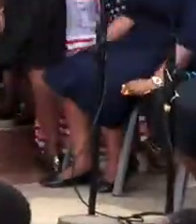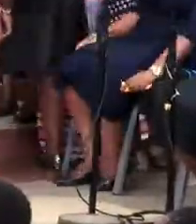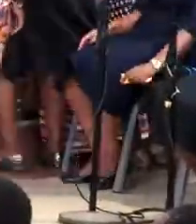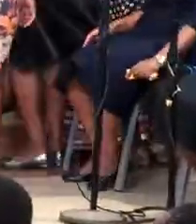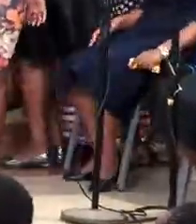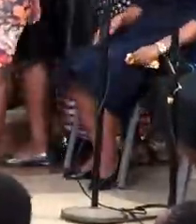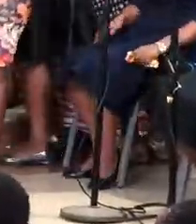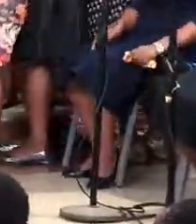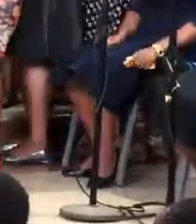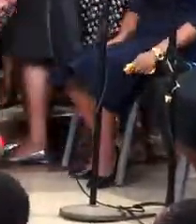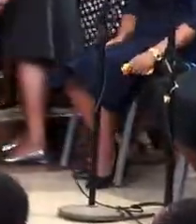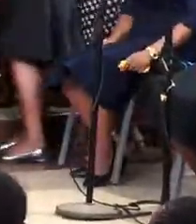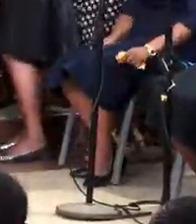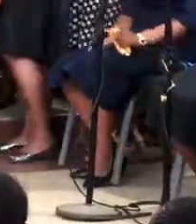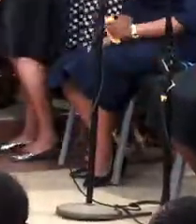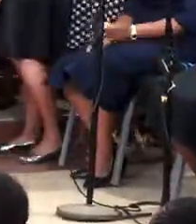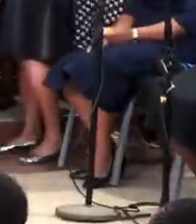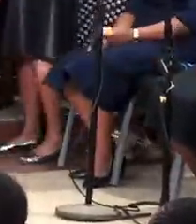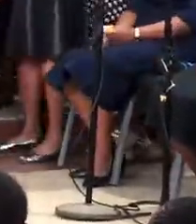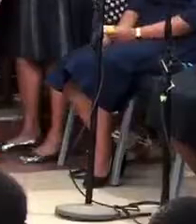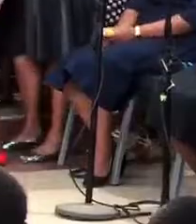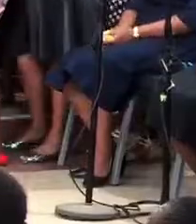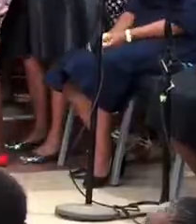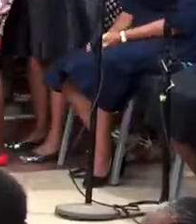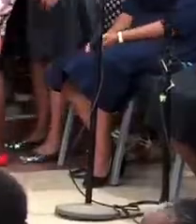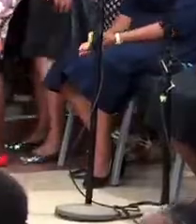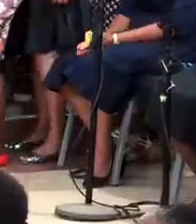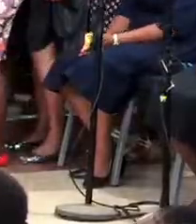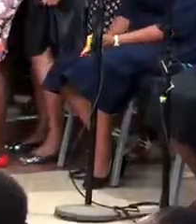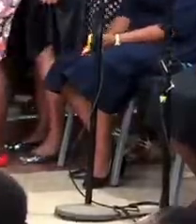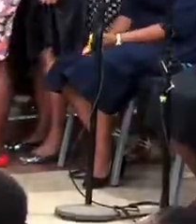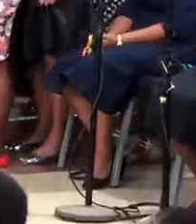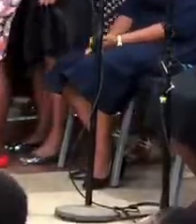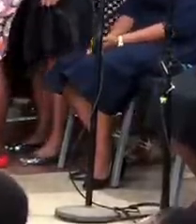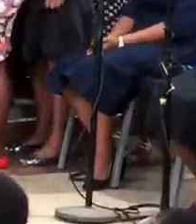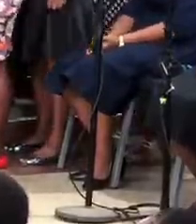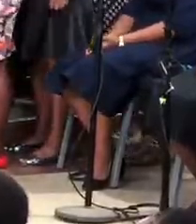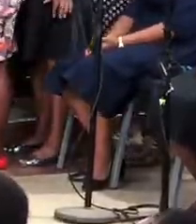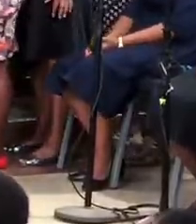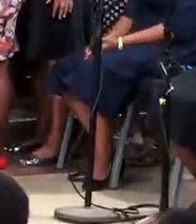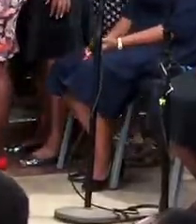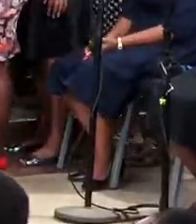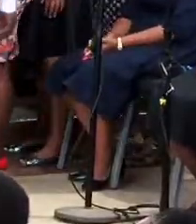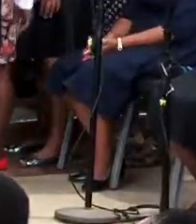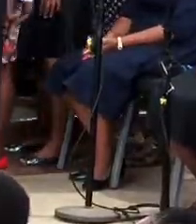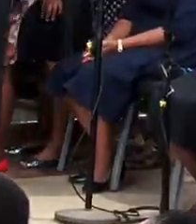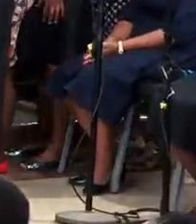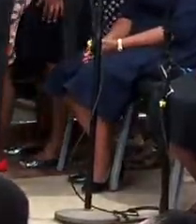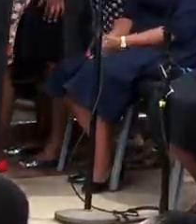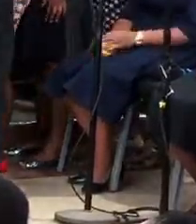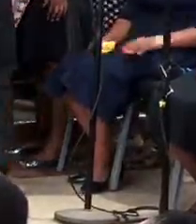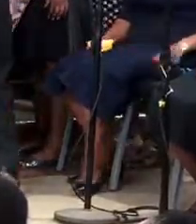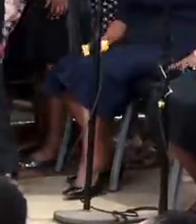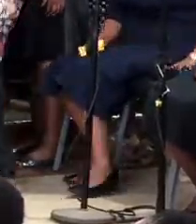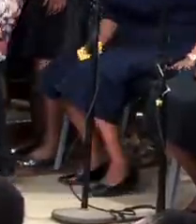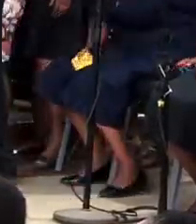Jesu negegaga newe ndoshio waku